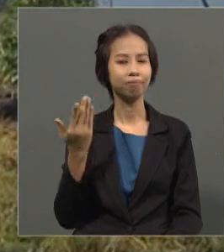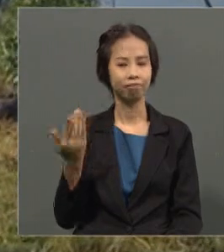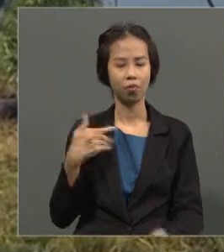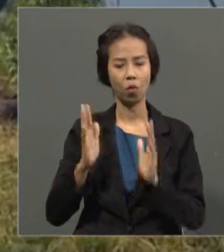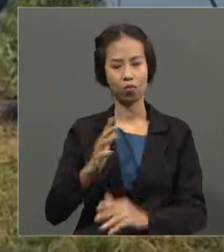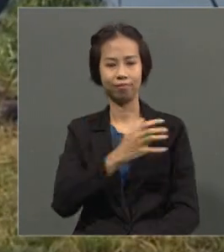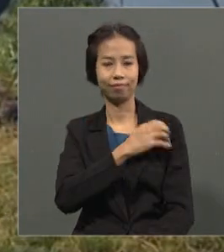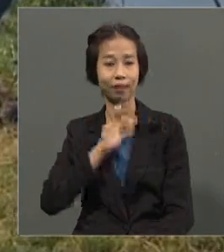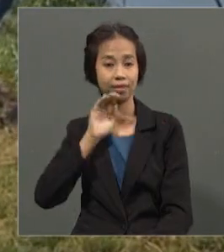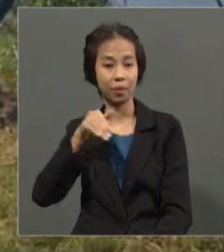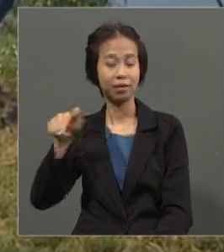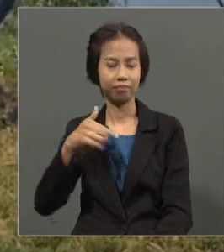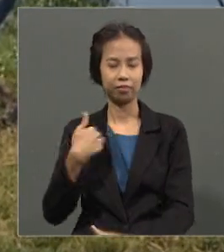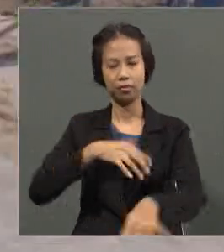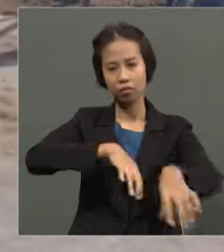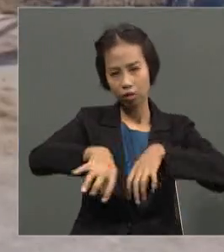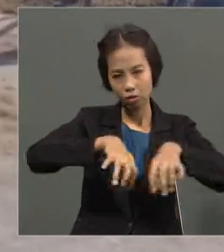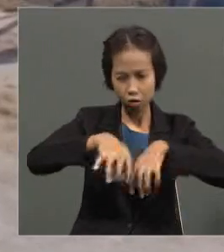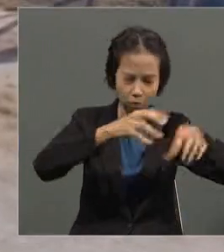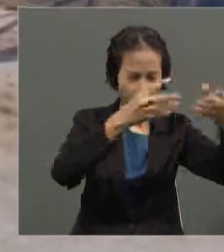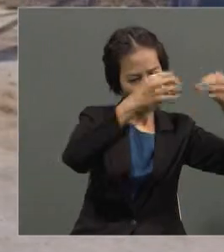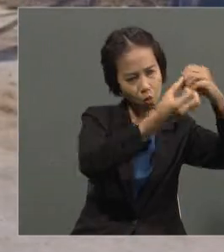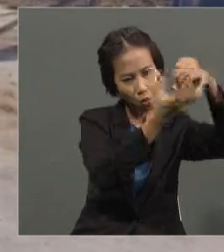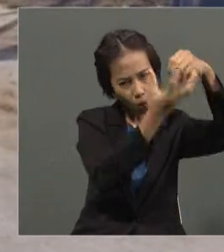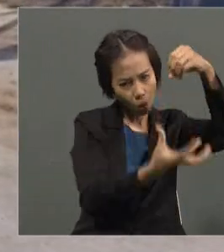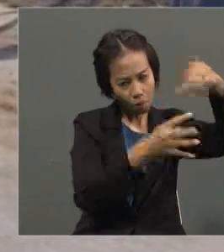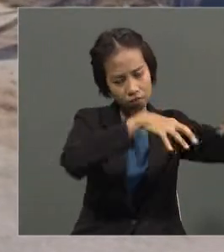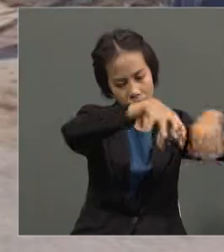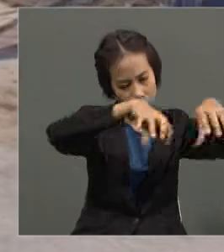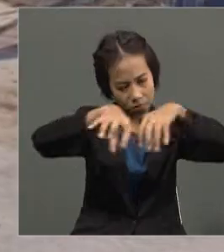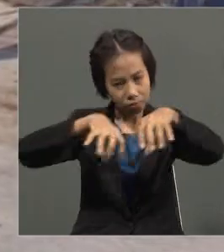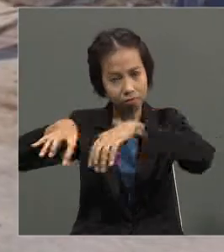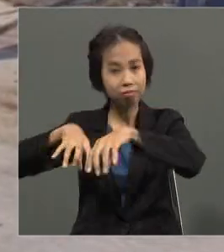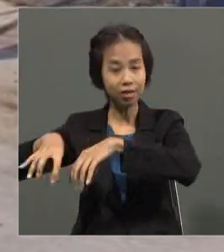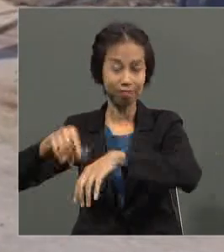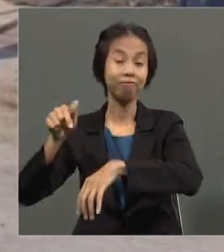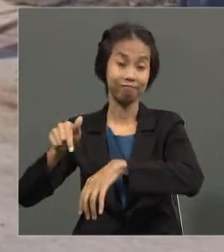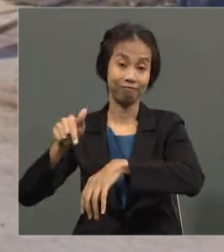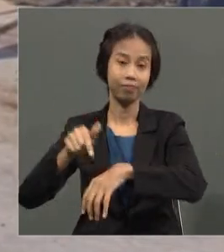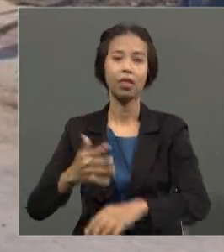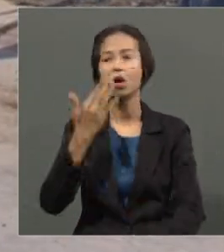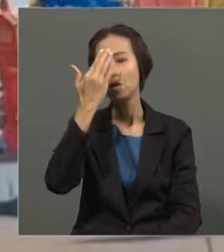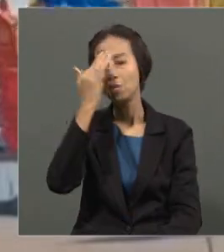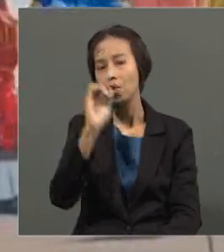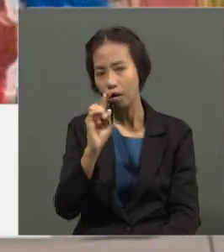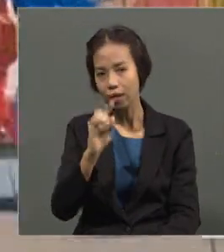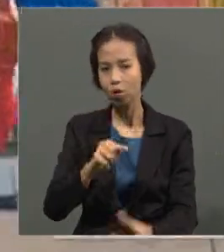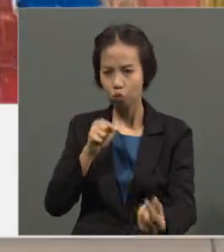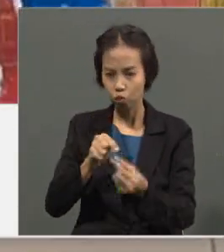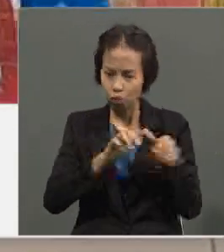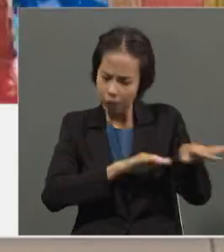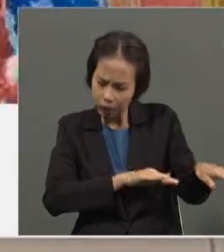เทศบาลตำบลหัวทะเลเร่งประดับประดาตกแต่งพื้นที่บริเวณโดยรอบบึงหัวทะเลเพื่อที่จะ